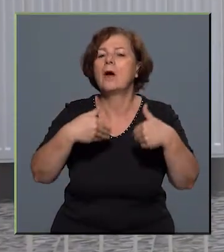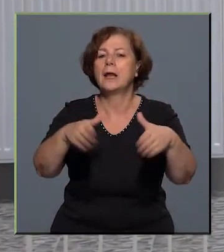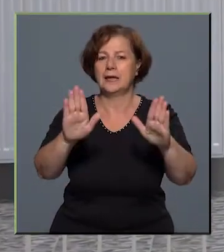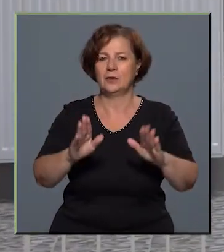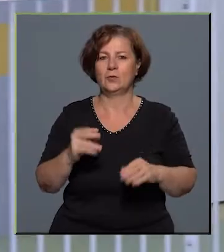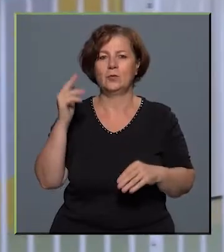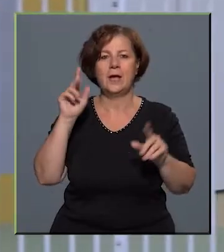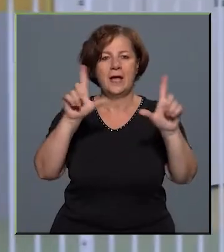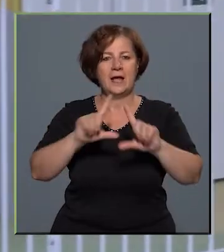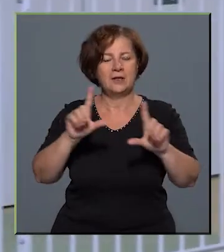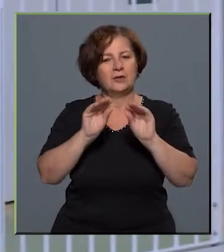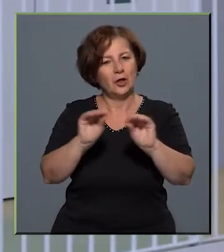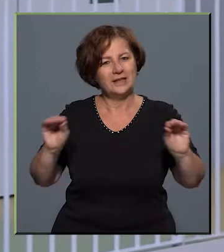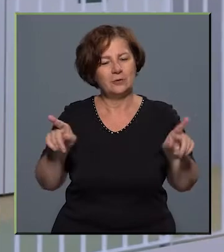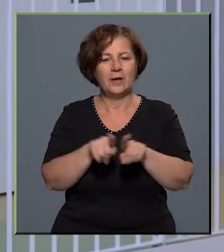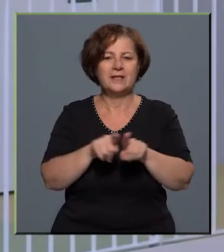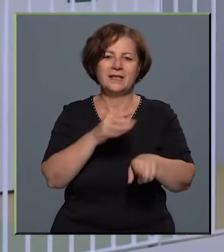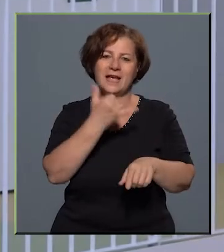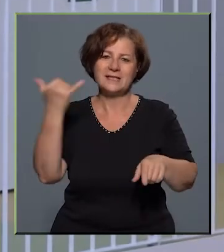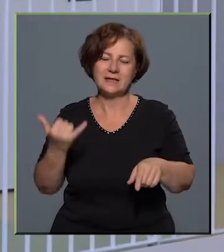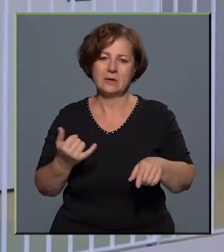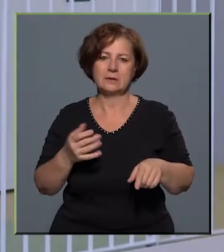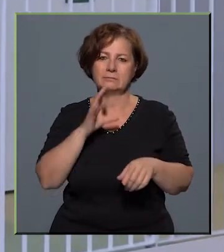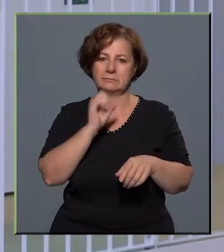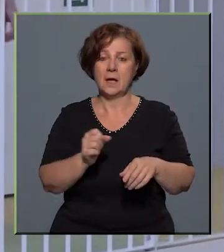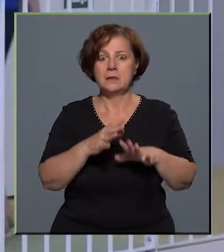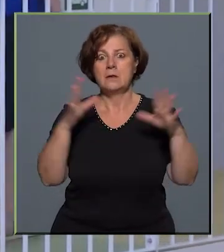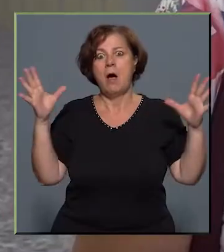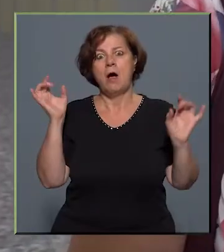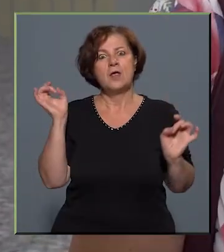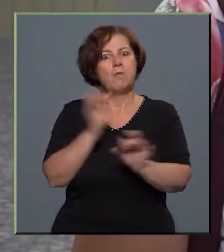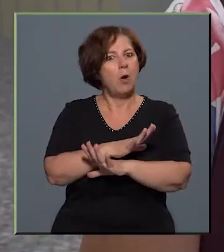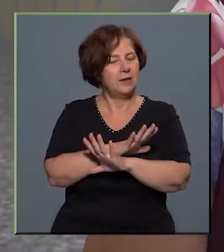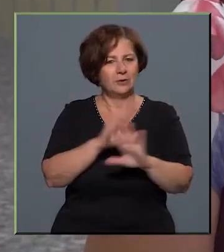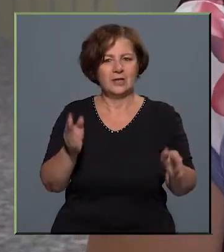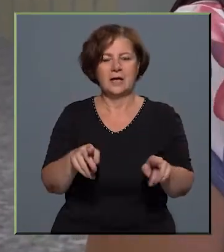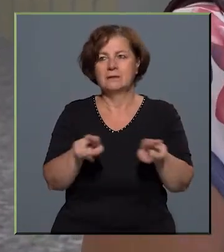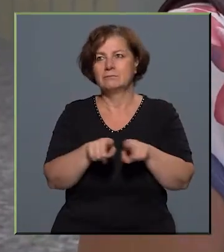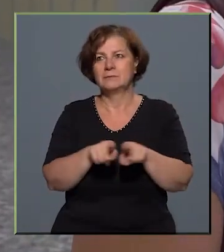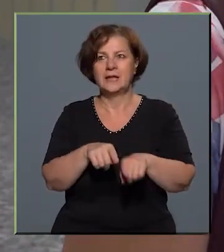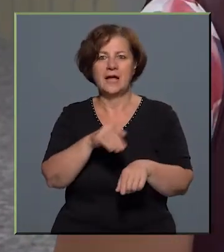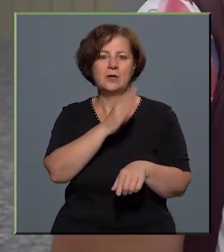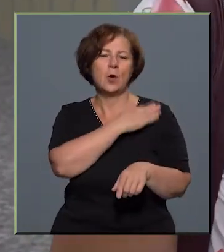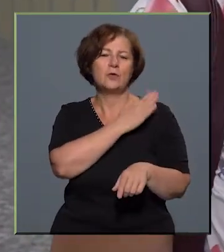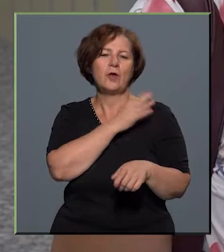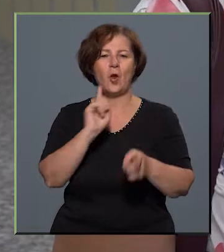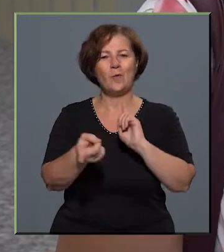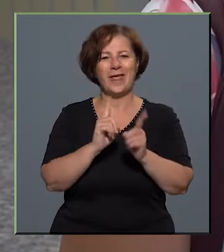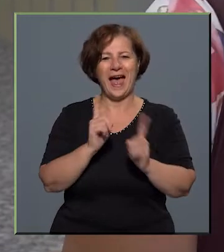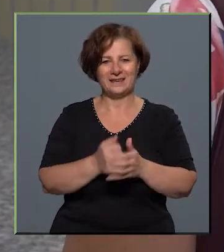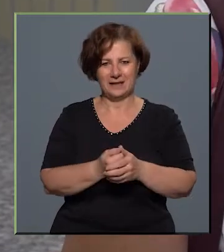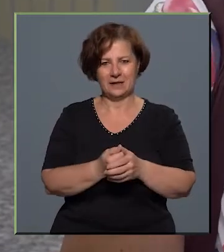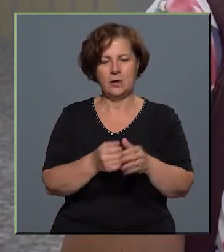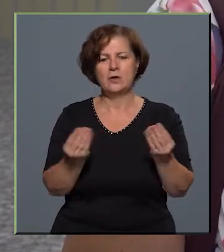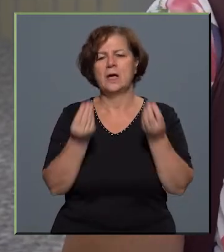egy tanító egy ilyen esztendőnek? Ez nagy boldogság mindenképpen, ez egy jutalomjáték így nekünk, hogy így ilyen